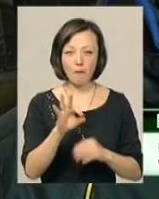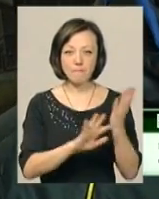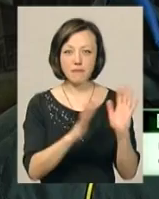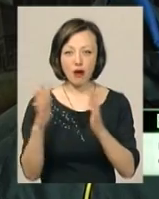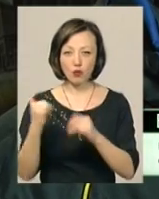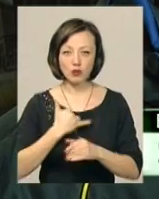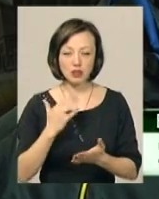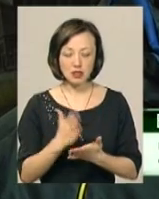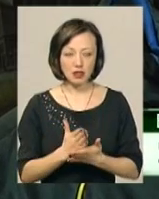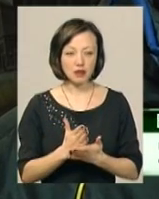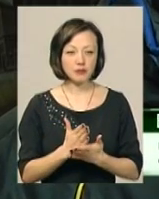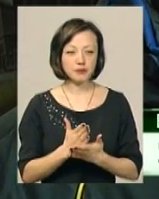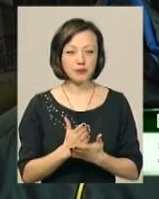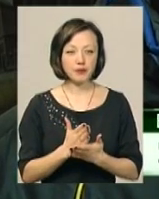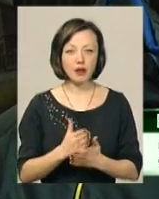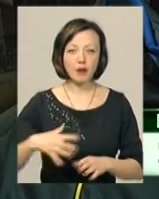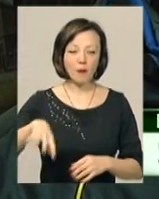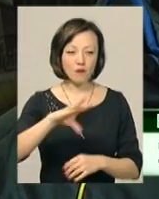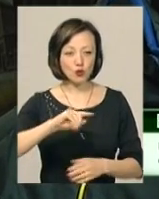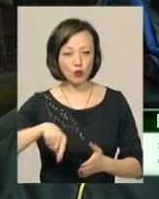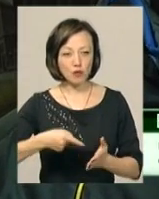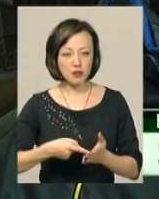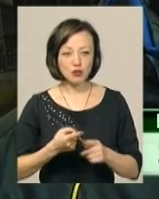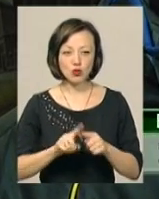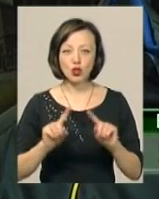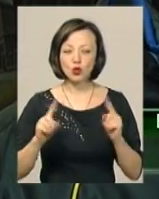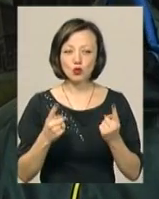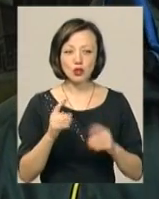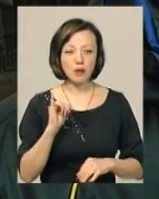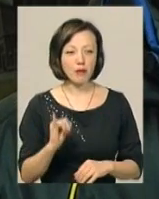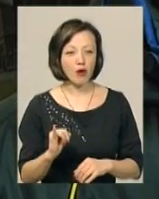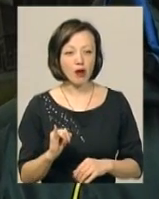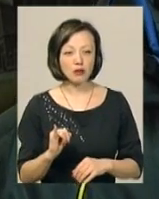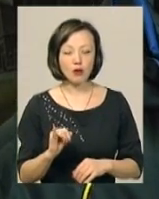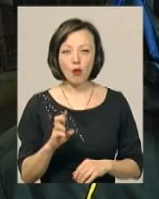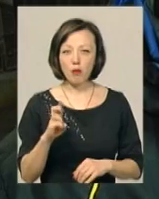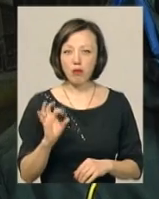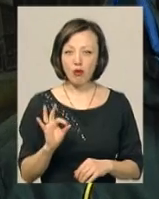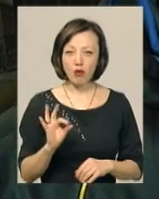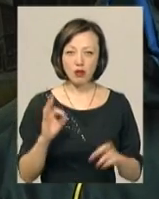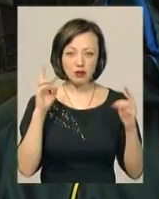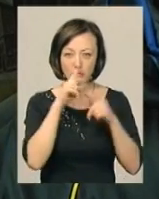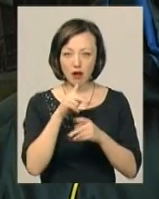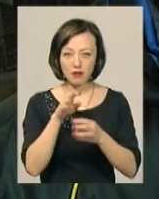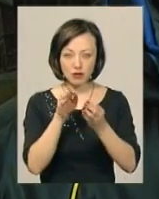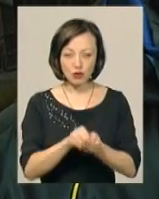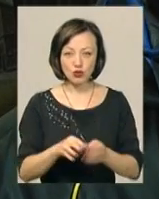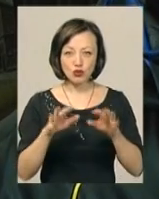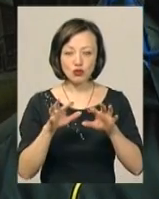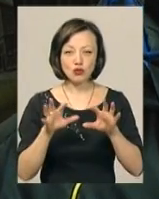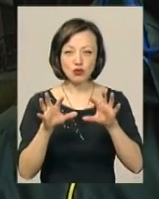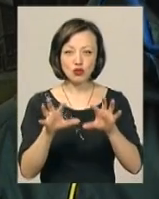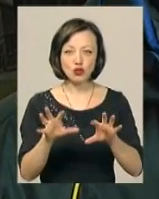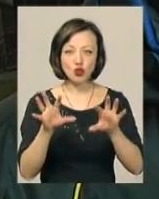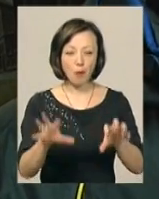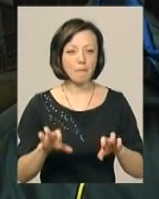знаходяться, ну і так ось по всьому місту. Це дуже погано, тому що люди неправильно хоронять собак, не на